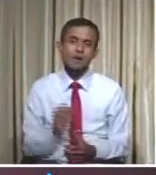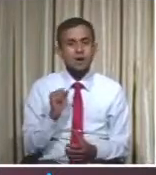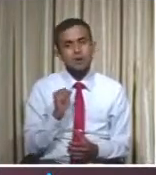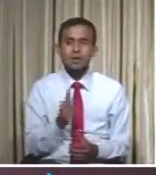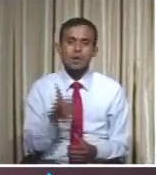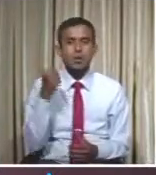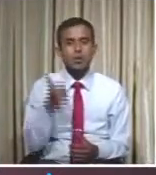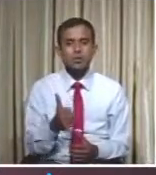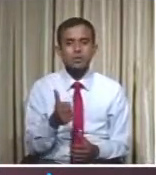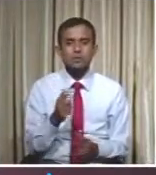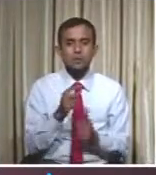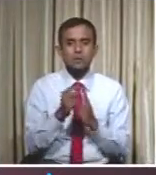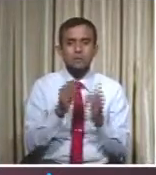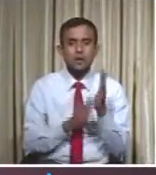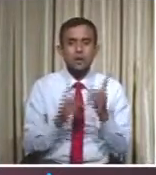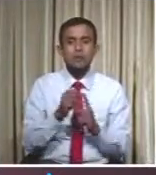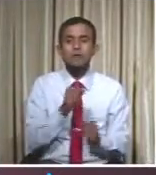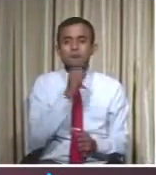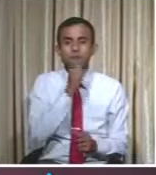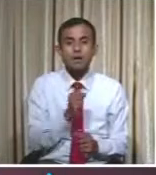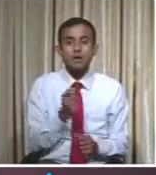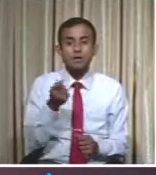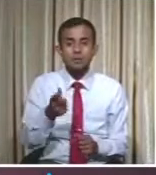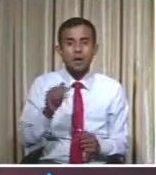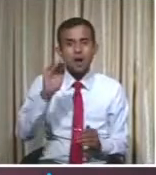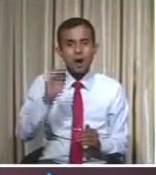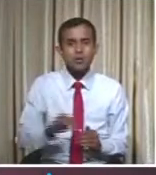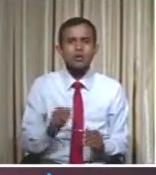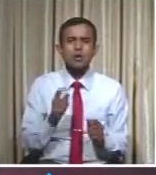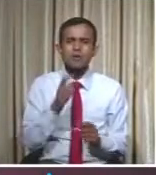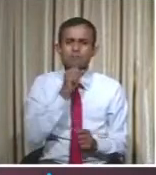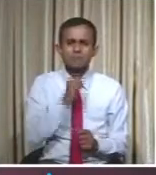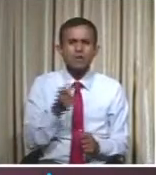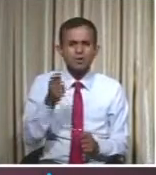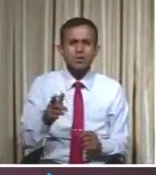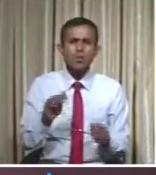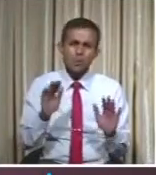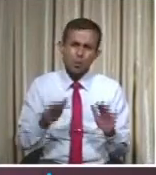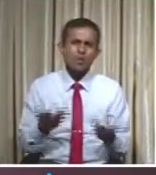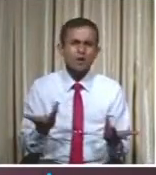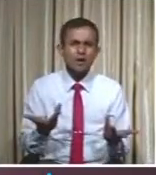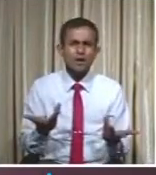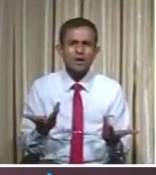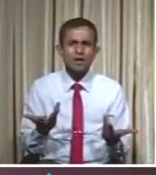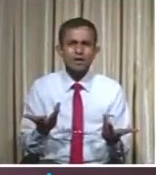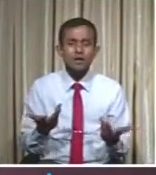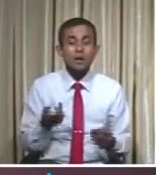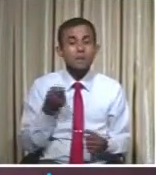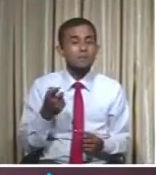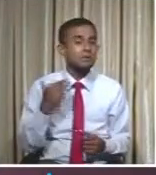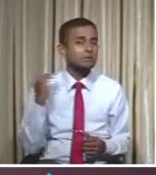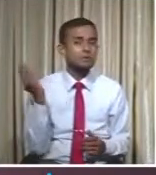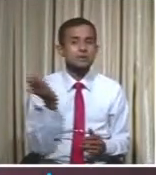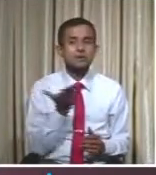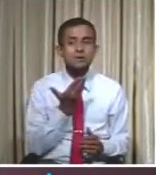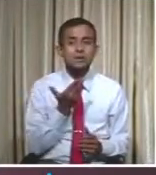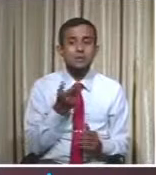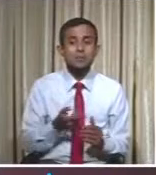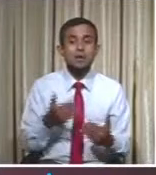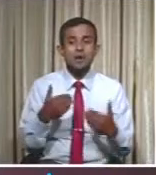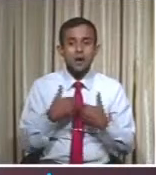හොඳයි. මන්ත්‍රීන්ගේ පෙන්ෂන් අඩු කරා. පෙන්ෂන් ඕනෙත් නැහැ. ඒකත් කමක් නැහැ. හැබැයි මේ කිසි දෙයකින් මේ